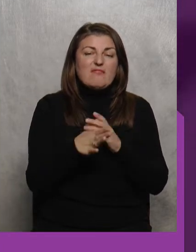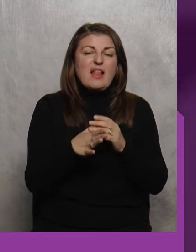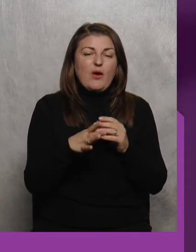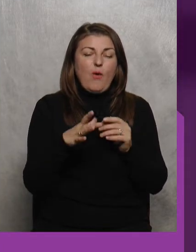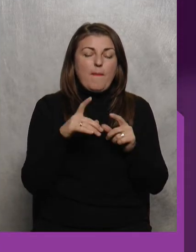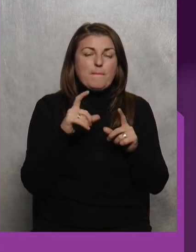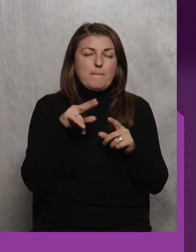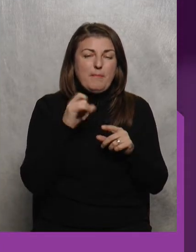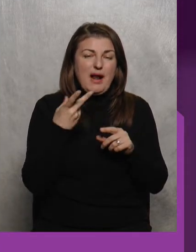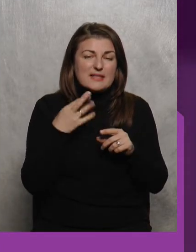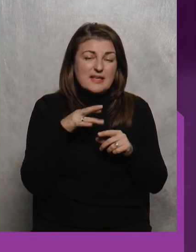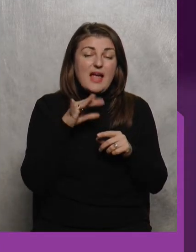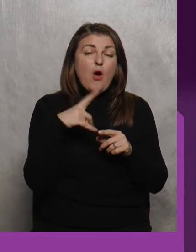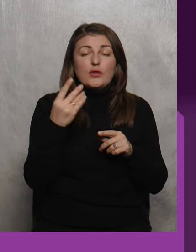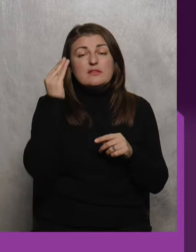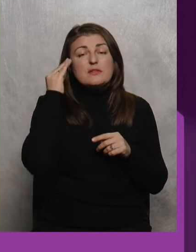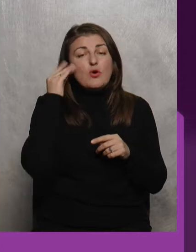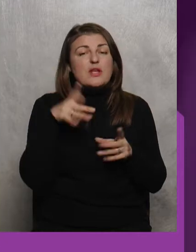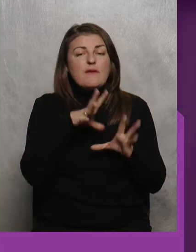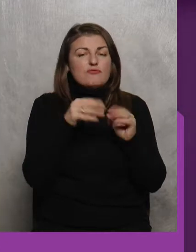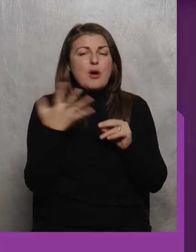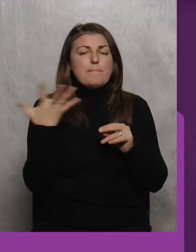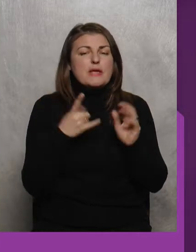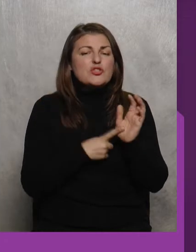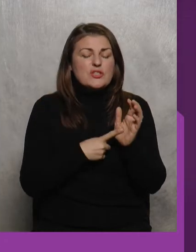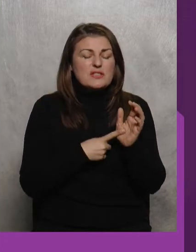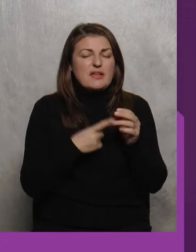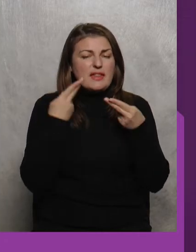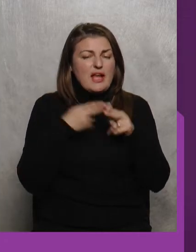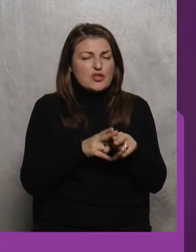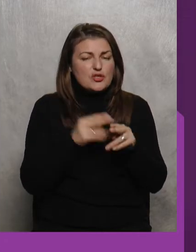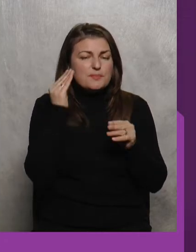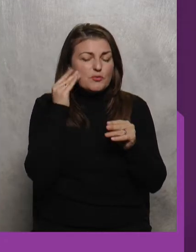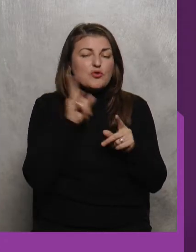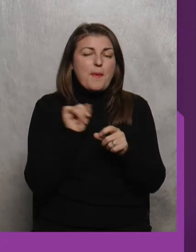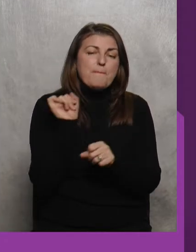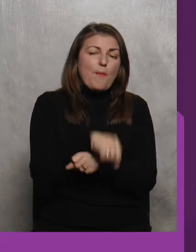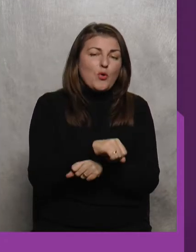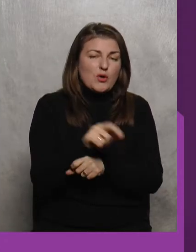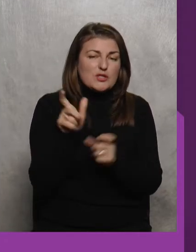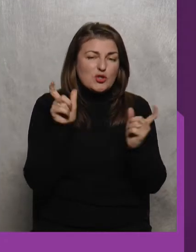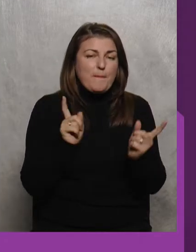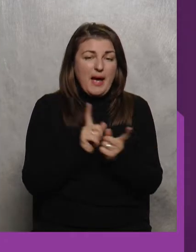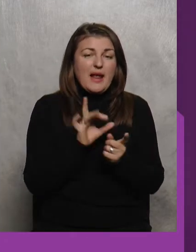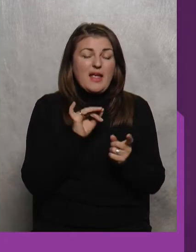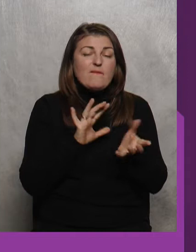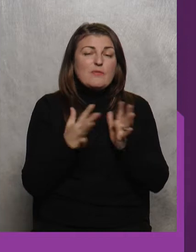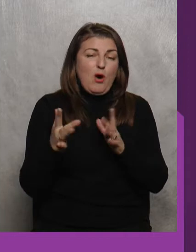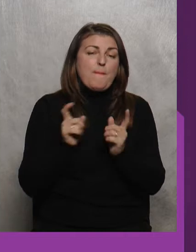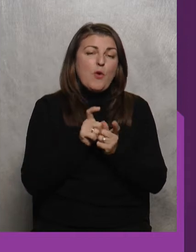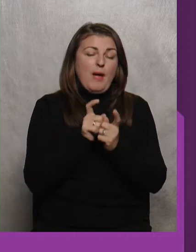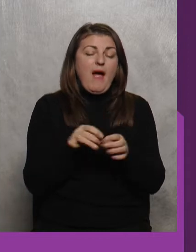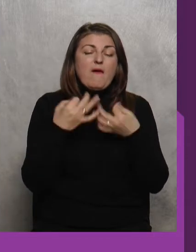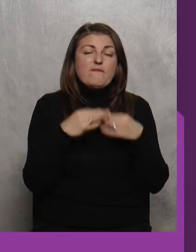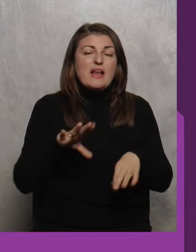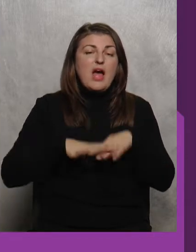і одним із способів, їх 56 взагалі технічних прийомів, щоб побороти суперника, і відбувається боротьба. Вільна